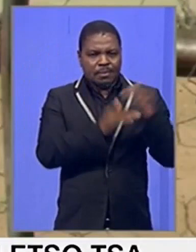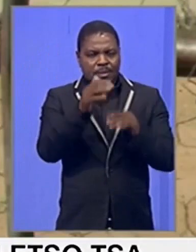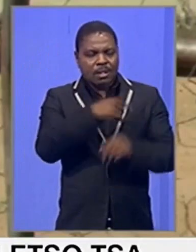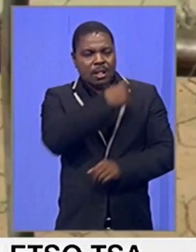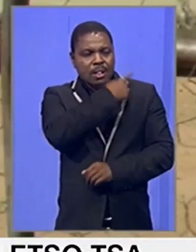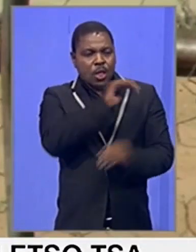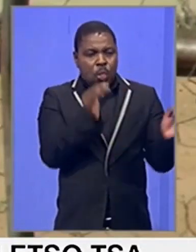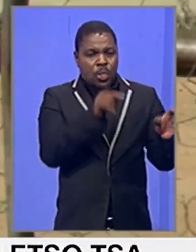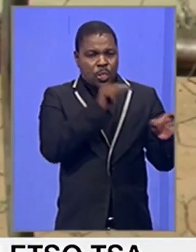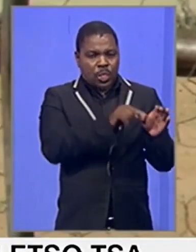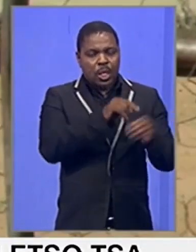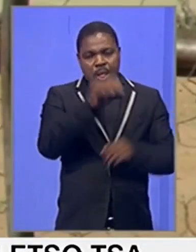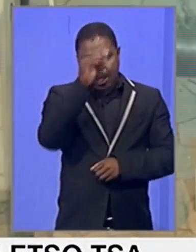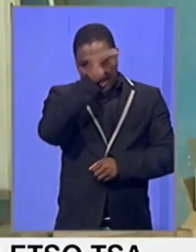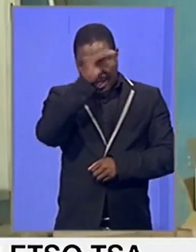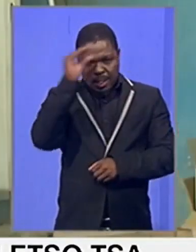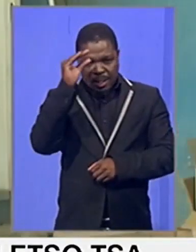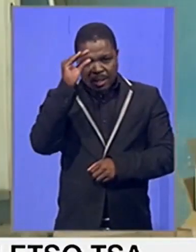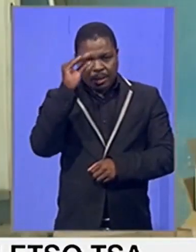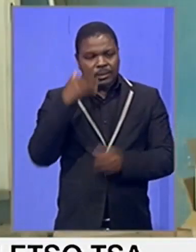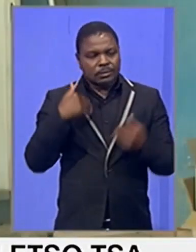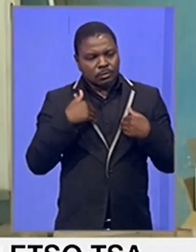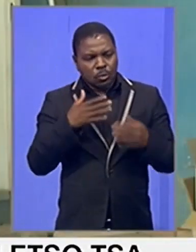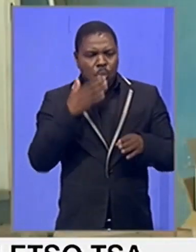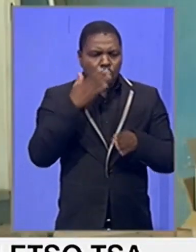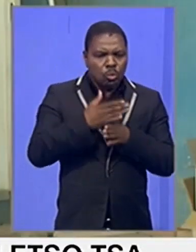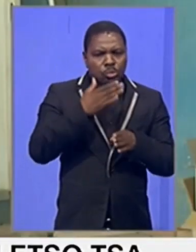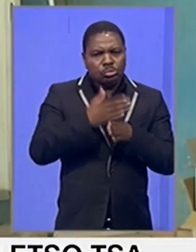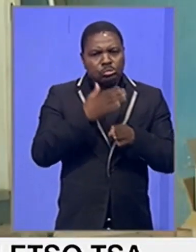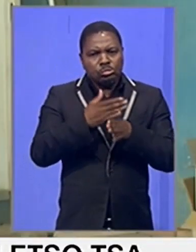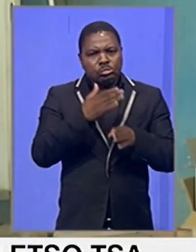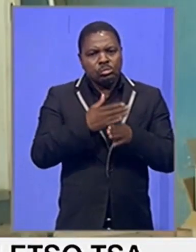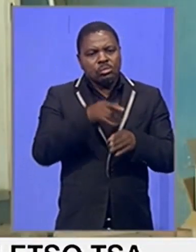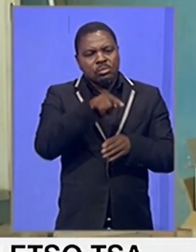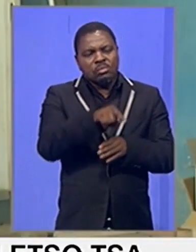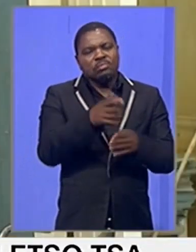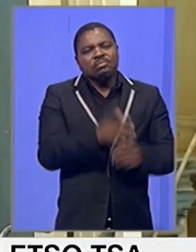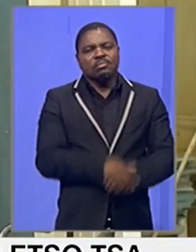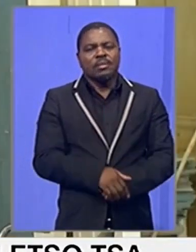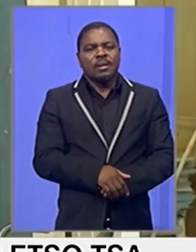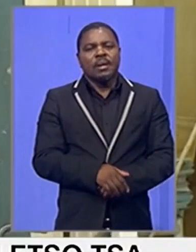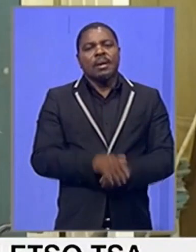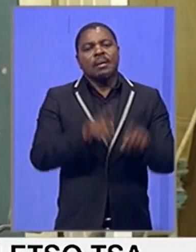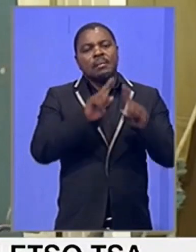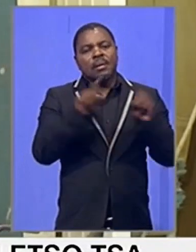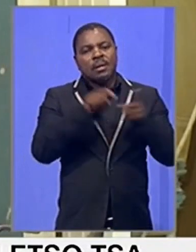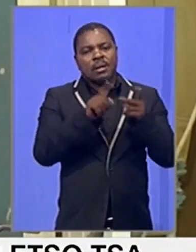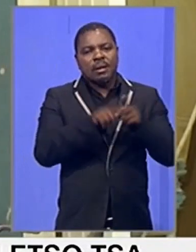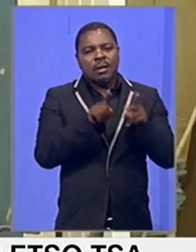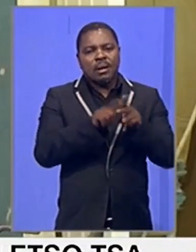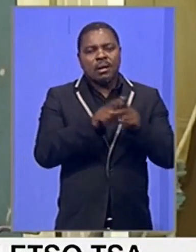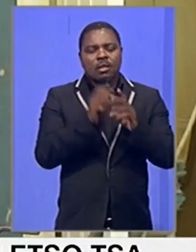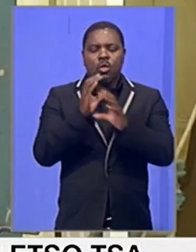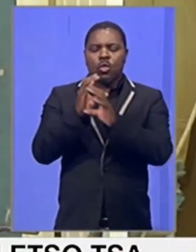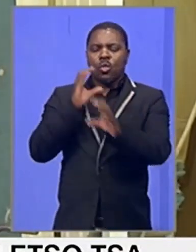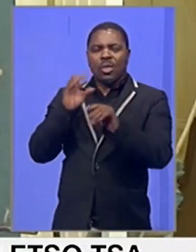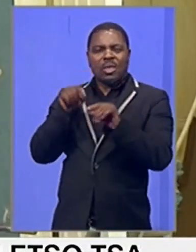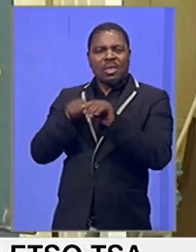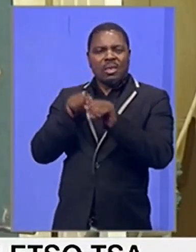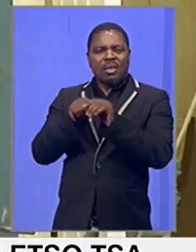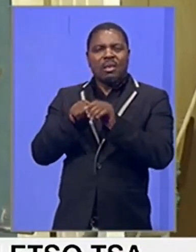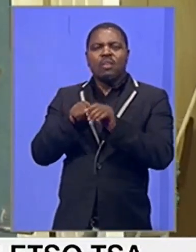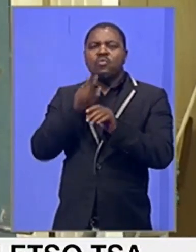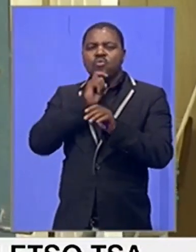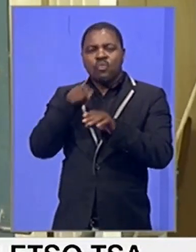tleliniki, baoki ba ne ba simolola go dira mo go se se itsegeng jaaka shipping containers.